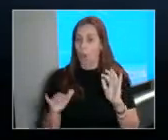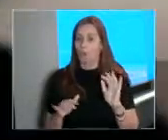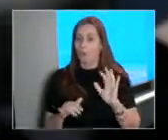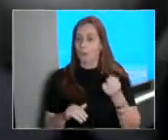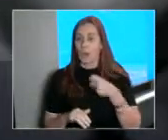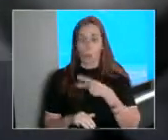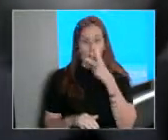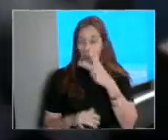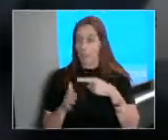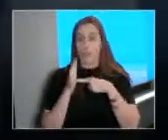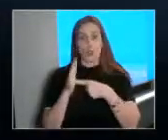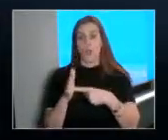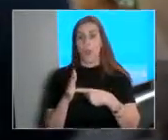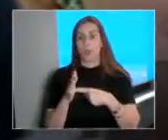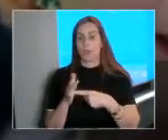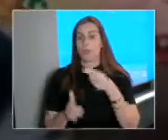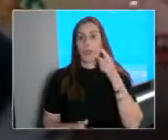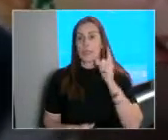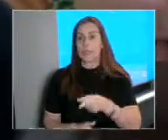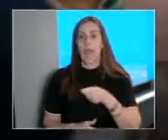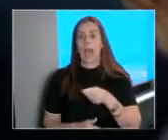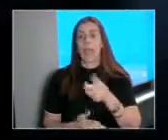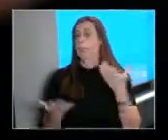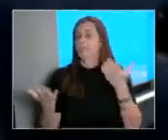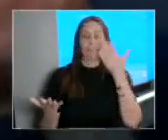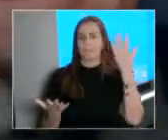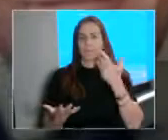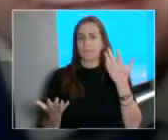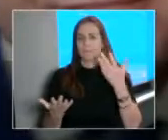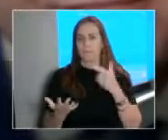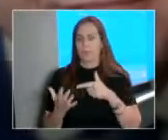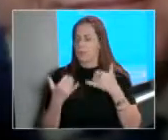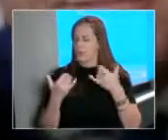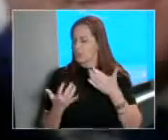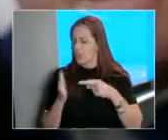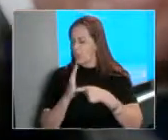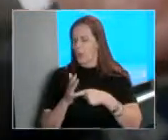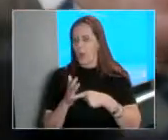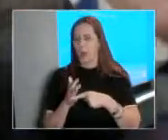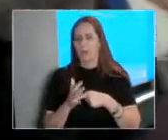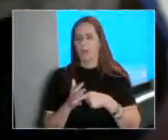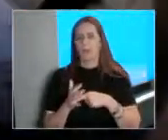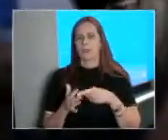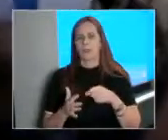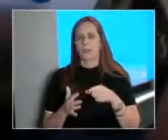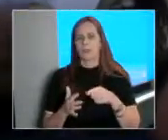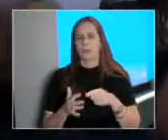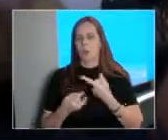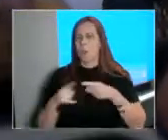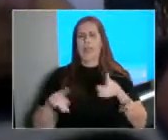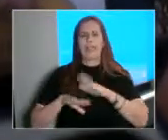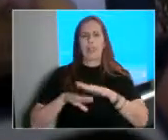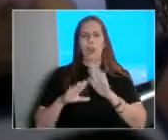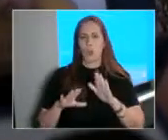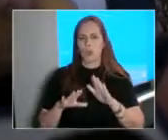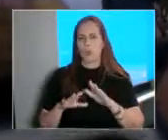אם אנחנו רואים למשל שיש צורך כרגע בתחום שאנחנו מתעסקים בו היום, אני אגיע לזה אולי אחר כך, התמחויות כדי